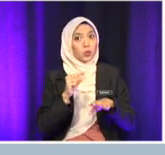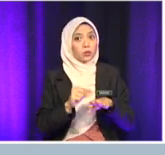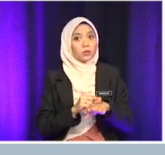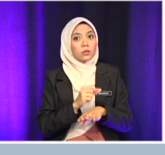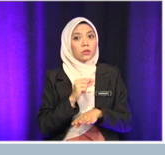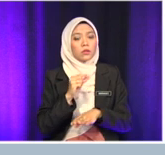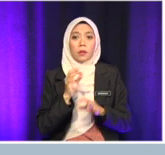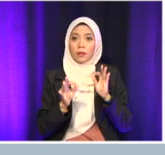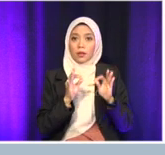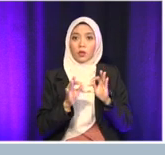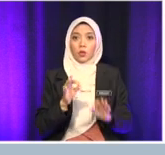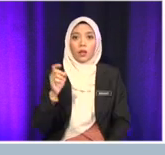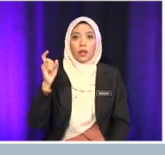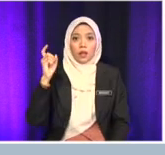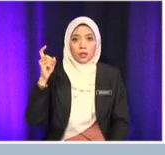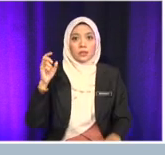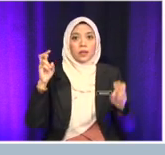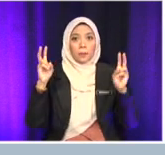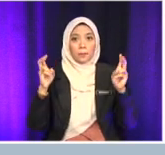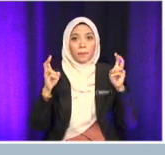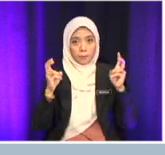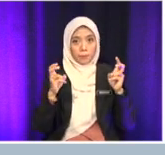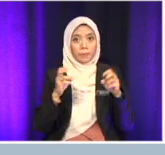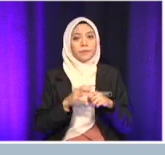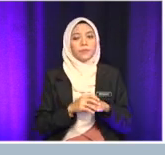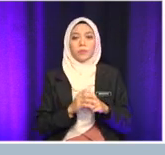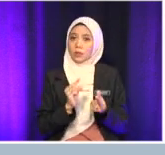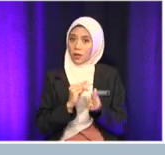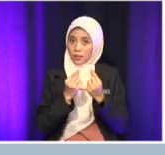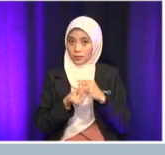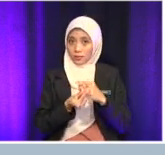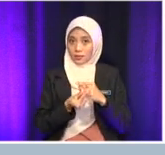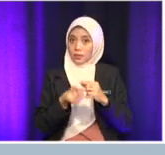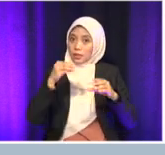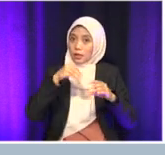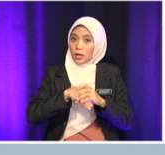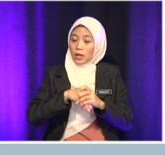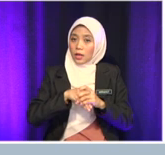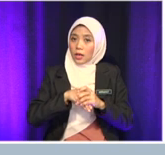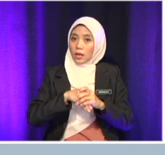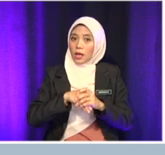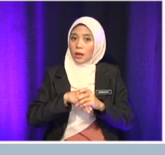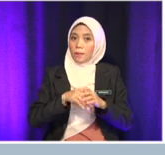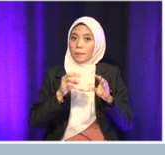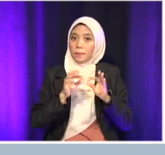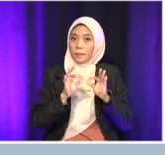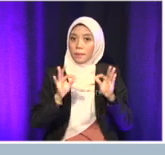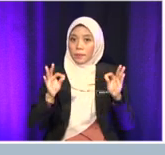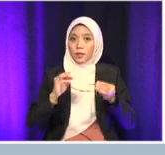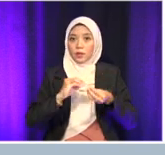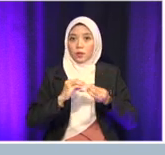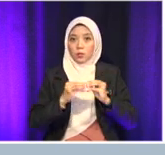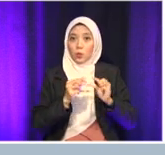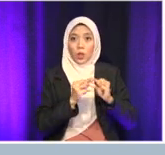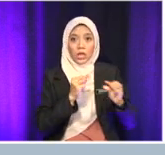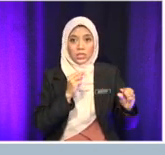tajuk kita akan gantikan nilai x tadi di dalam persamaan yang kita dapat dari pada garis lurus